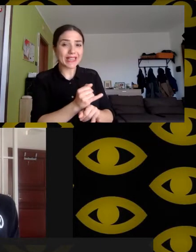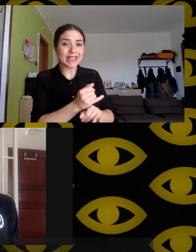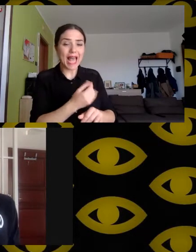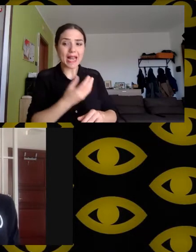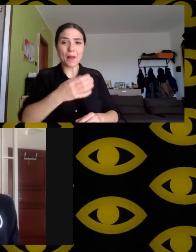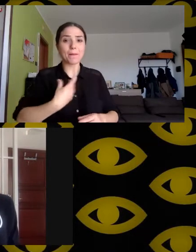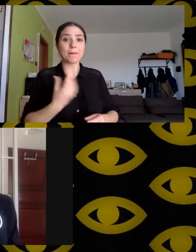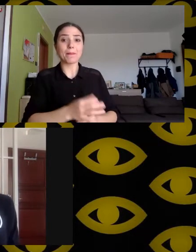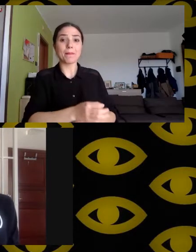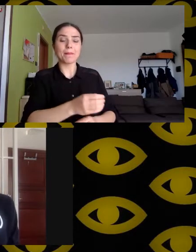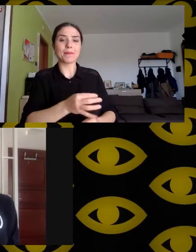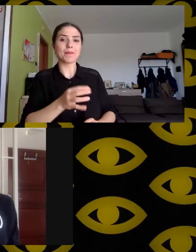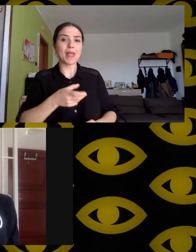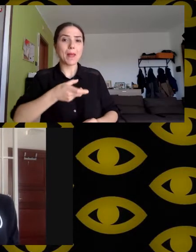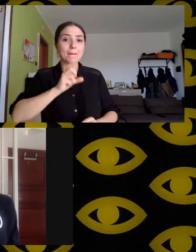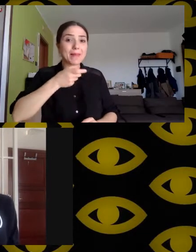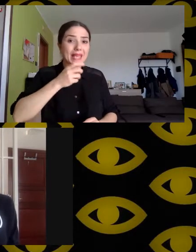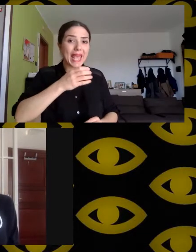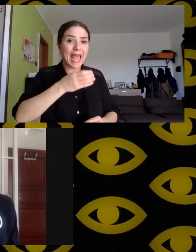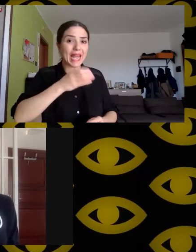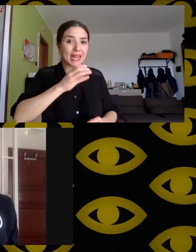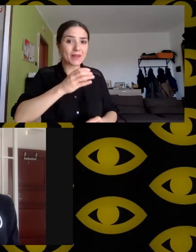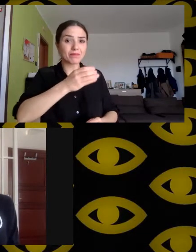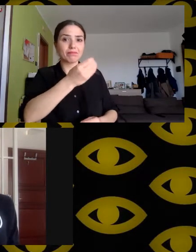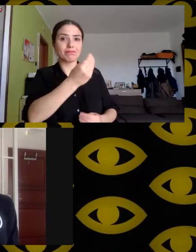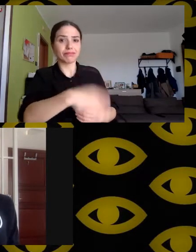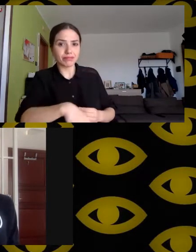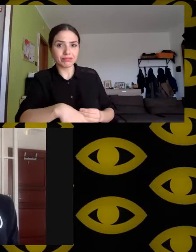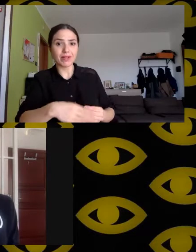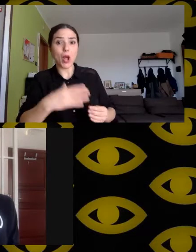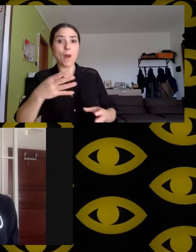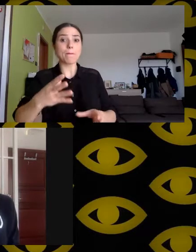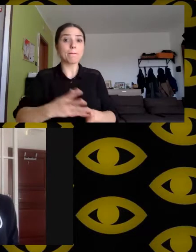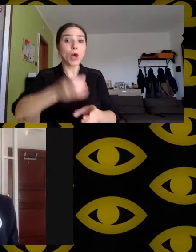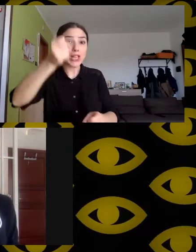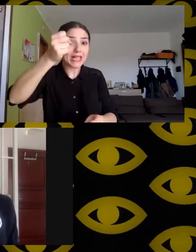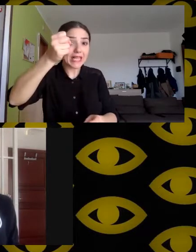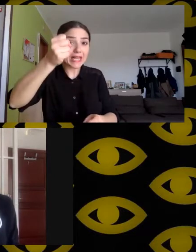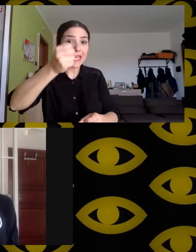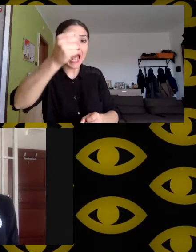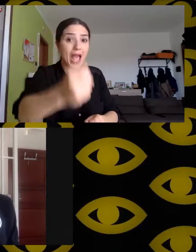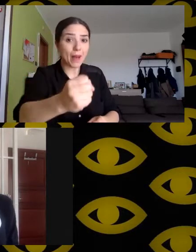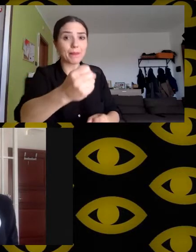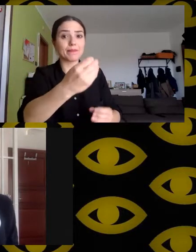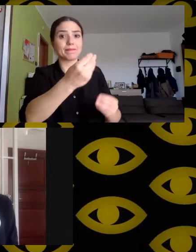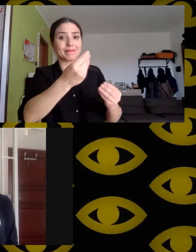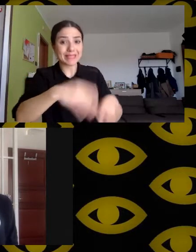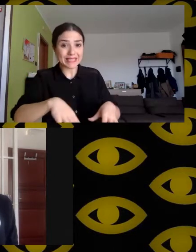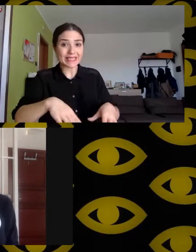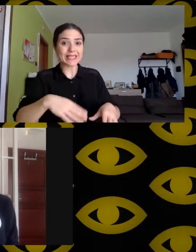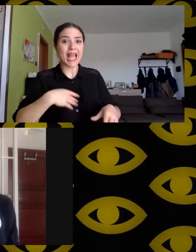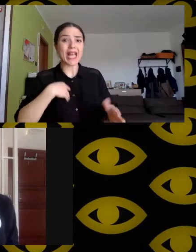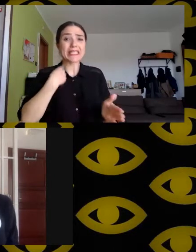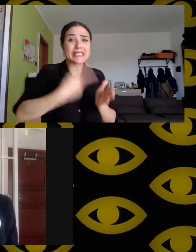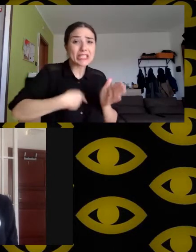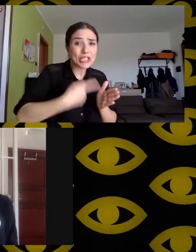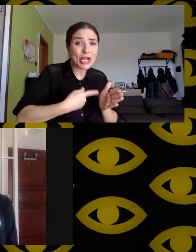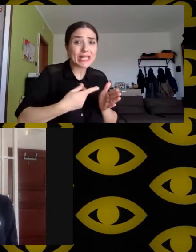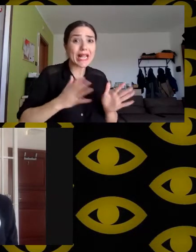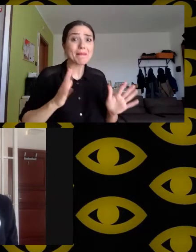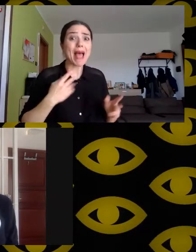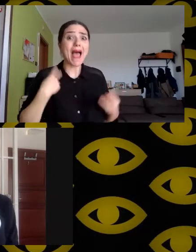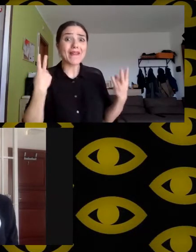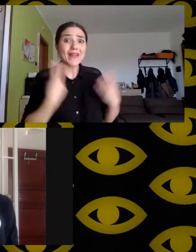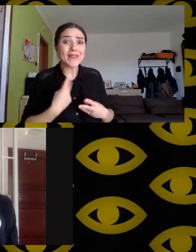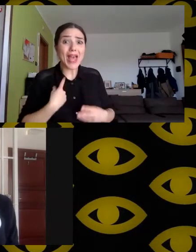bicchieri, le bottiglie a tavola, quando riassettavo casa lasciavo le cose in giro, ma io non le avevo viste quelle cose, non